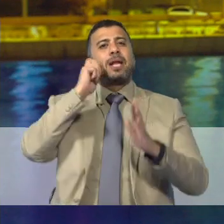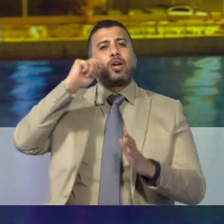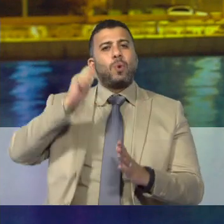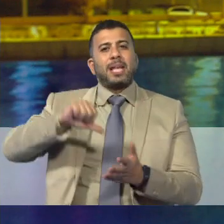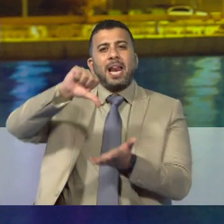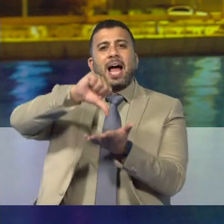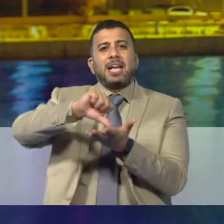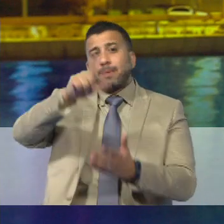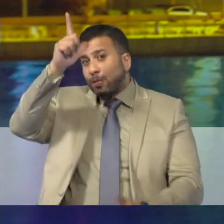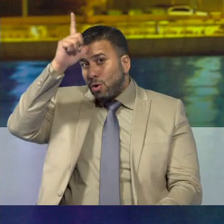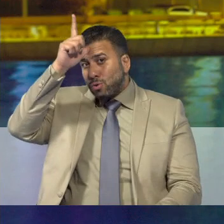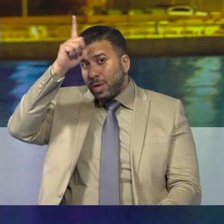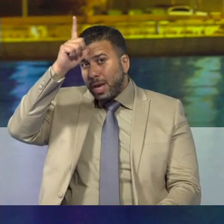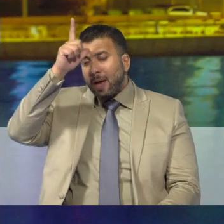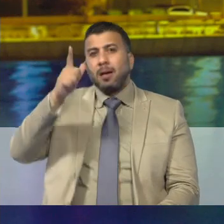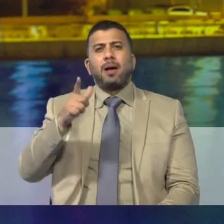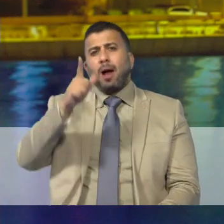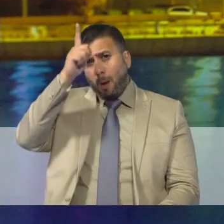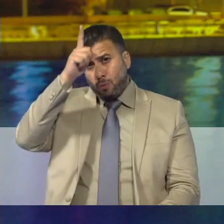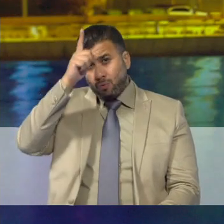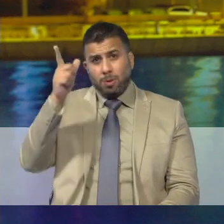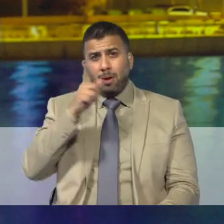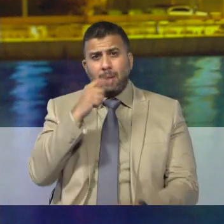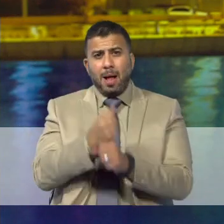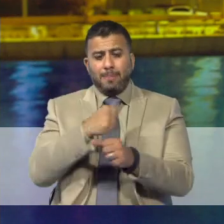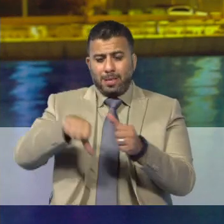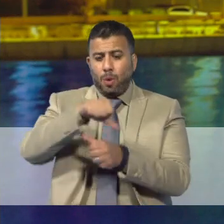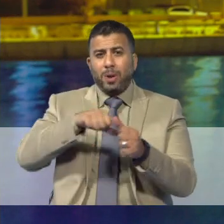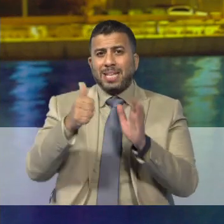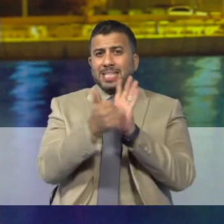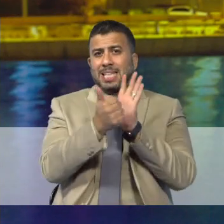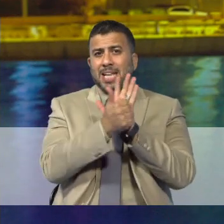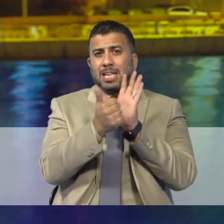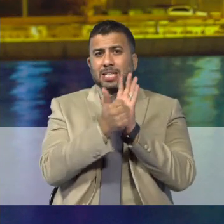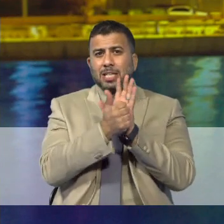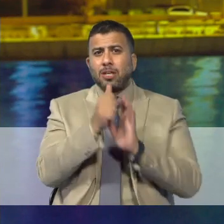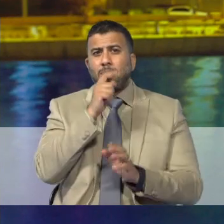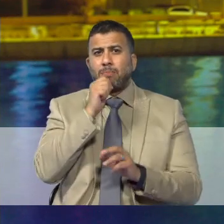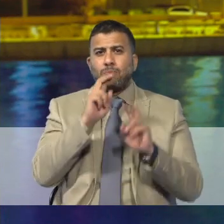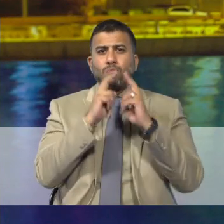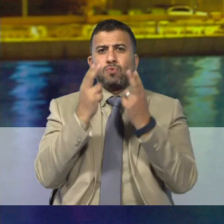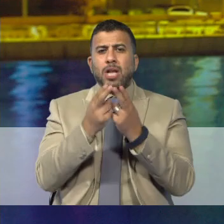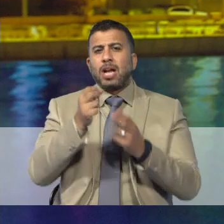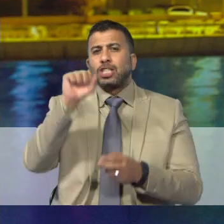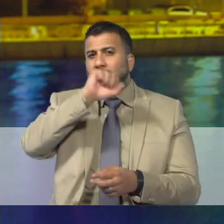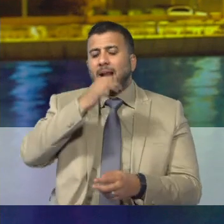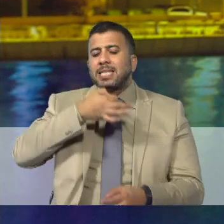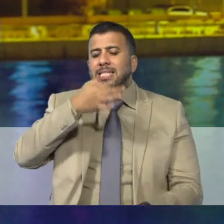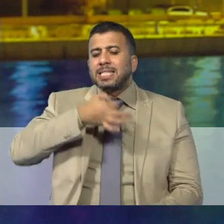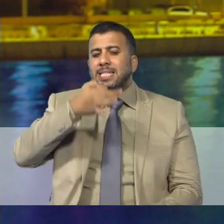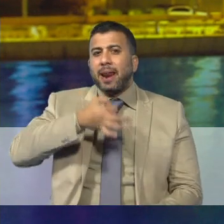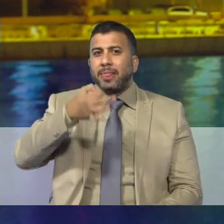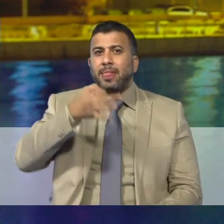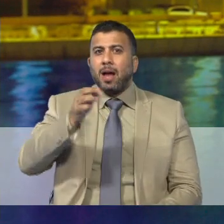المكتبة الوطنية في العاصمة الأردنية عمان أعمال الدورة 16 من ملتقى الشارقة للسرد الذي تنظمه